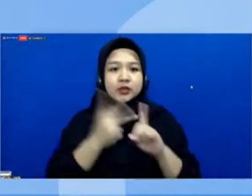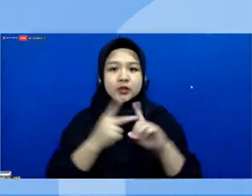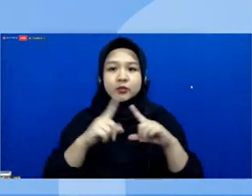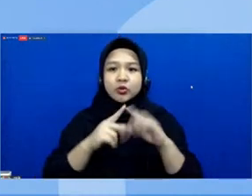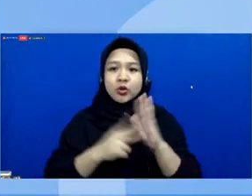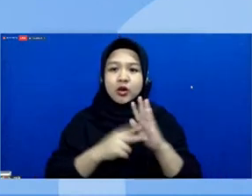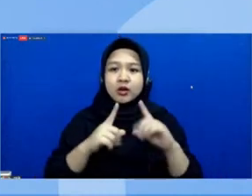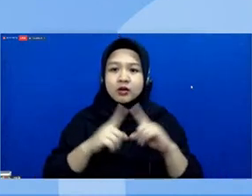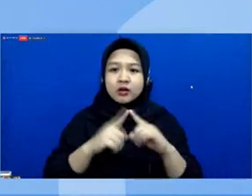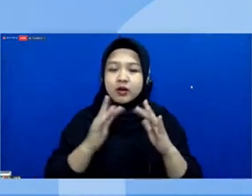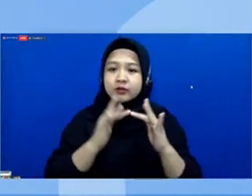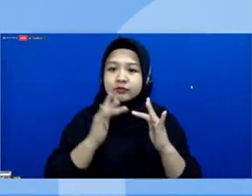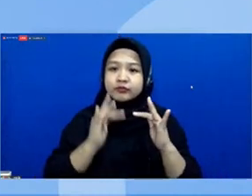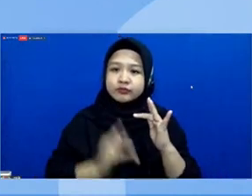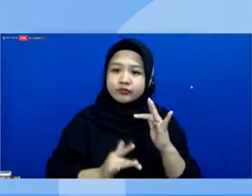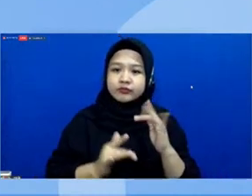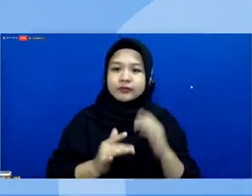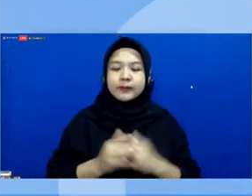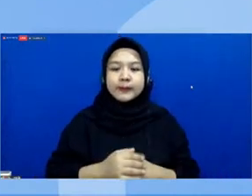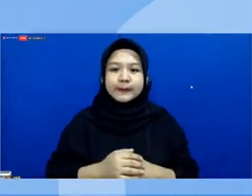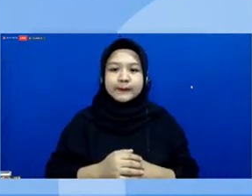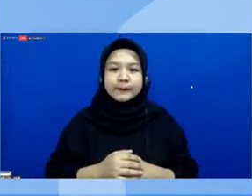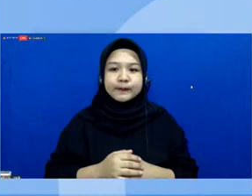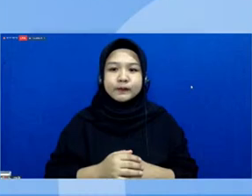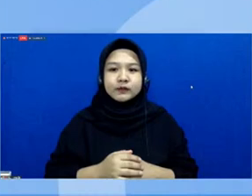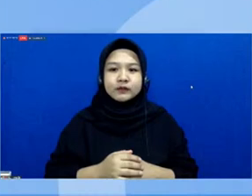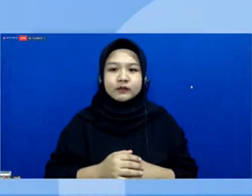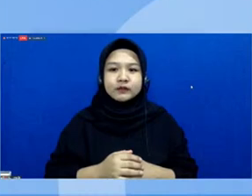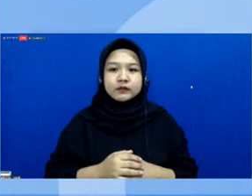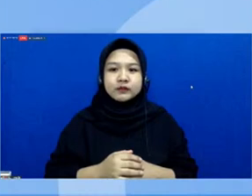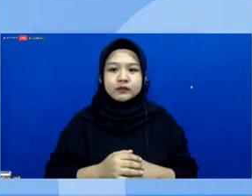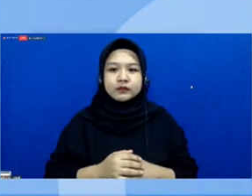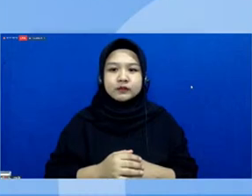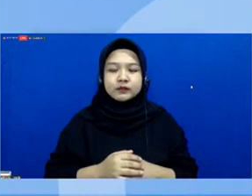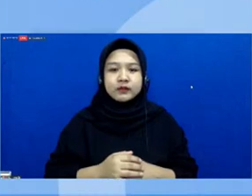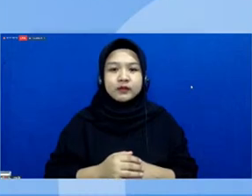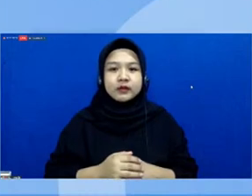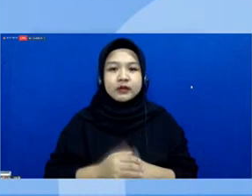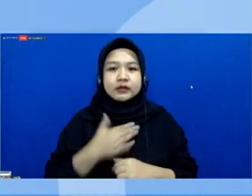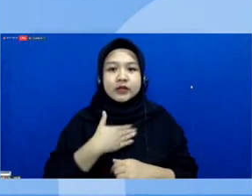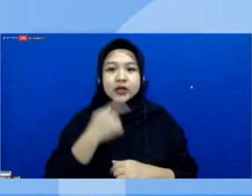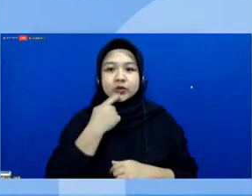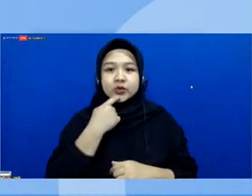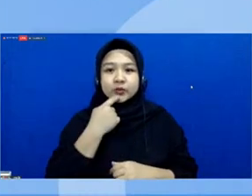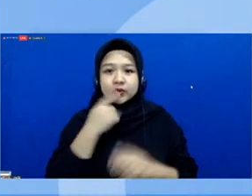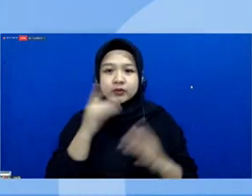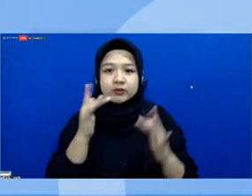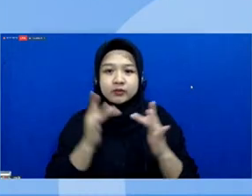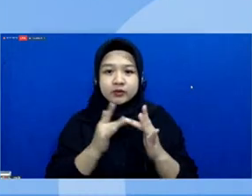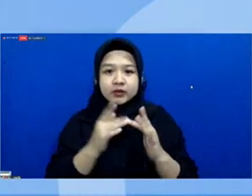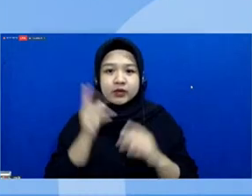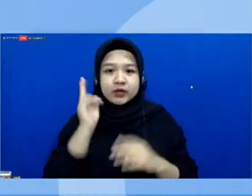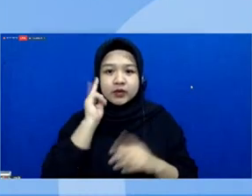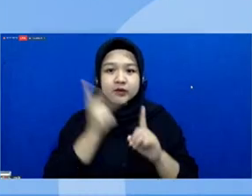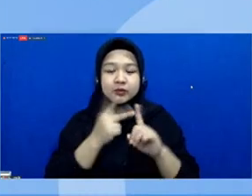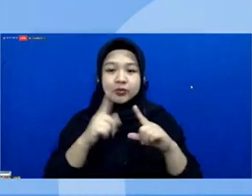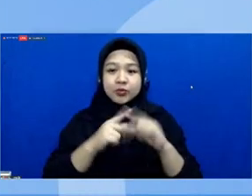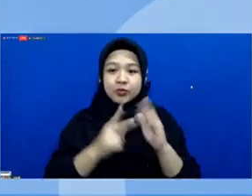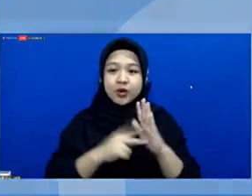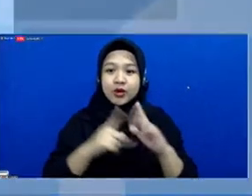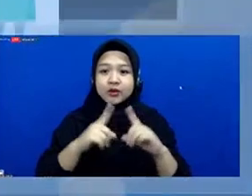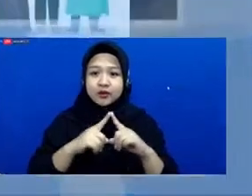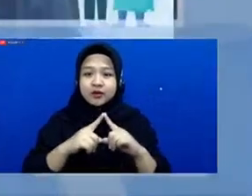nampaknya ada sedikit kendala koneksi dengan Ibu Hana. Saya coba untuk menghubungi ke Ibu Hana kembali. Ibu Hana